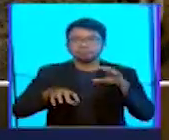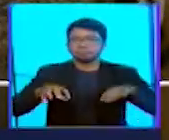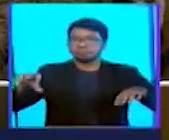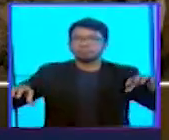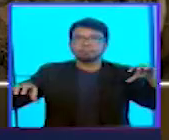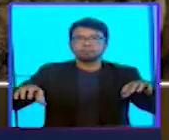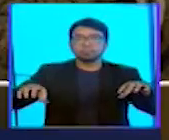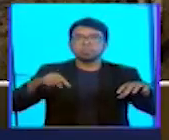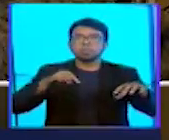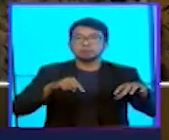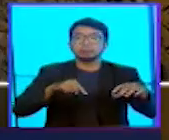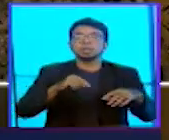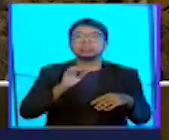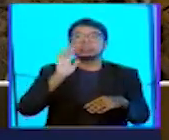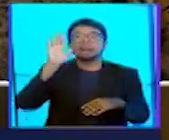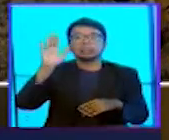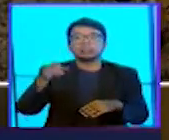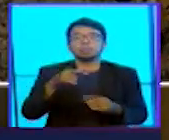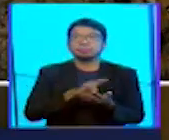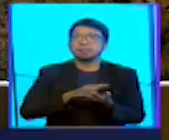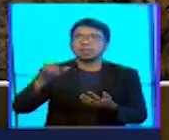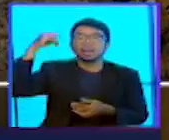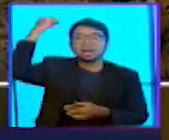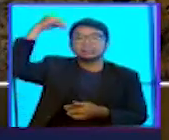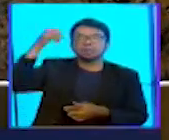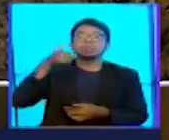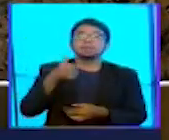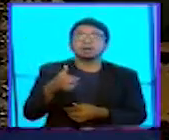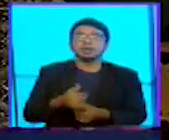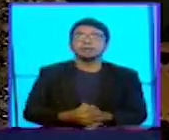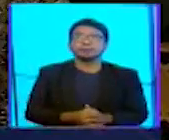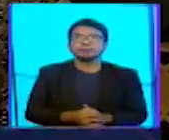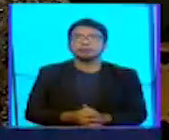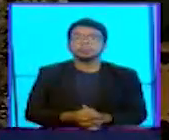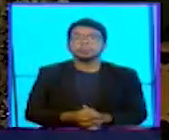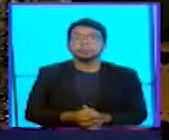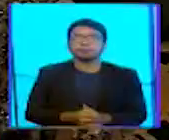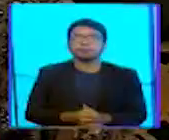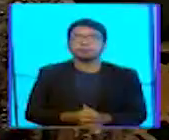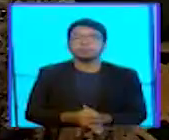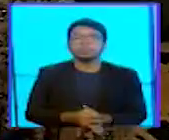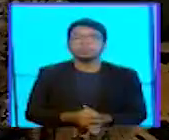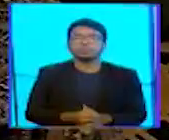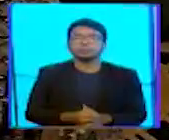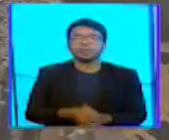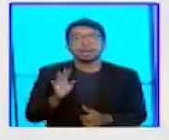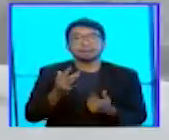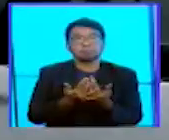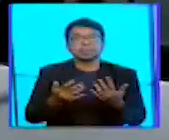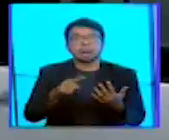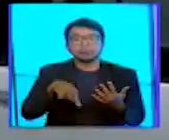dengan sebaran dari PT Pos gitu ya. Jadi itu bisa kita elaborasi lah supaya masyarakat bisa menggunakan fasilitas